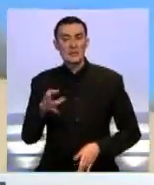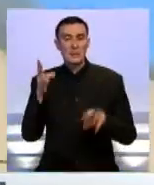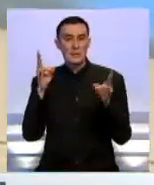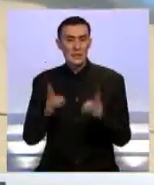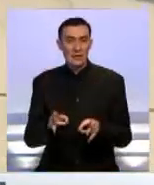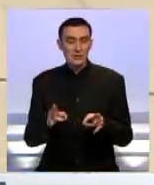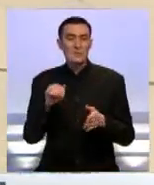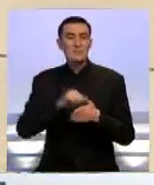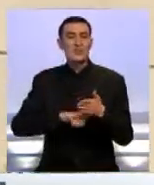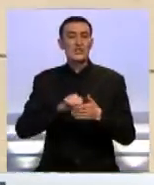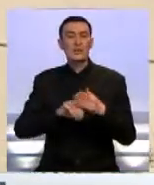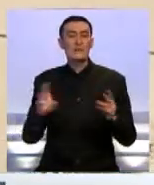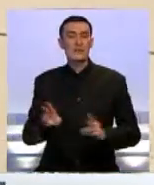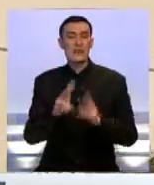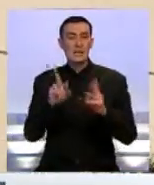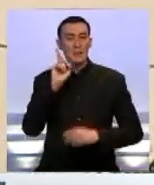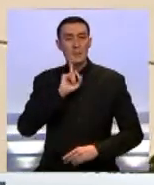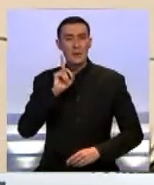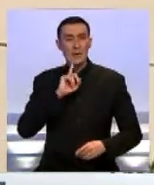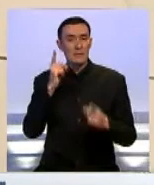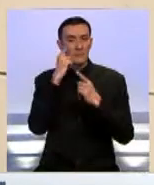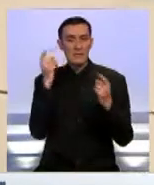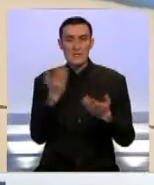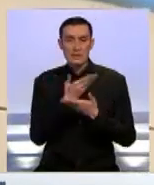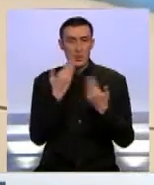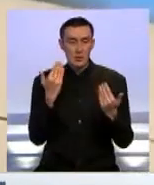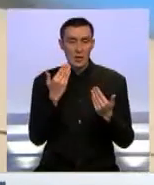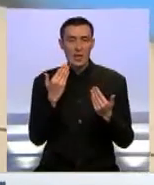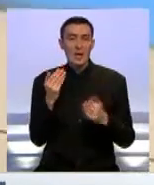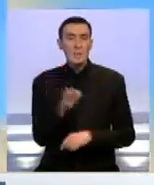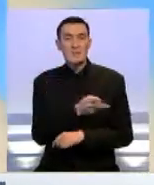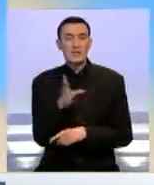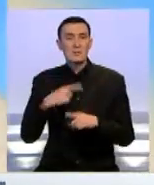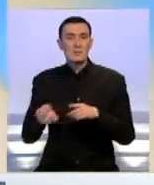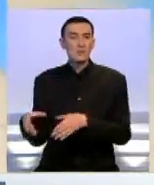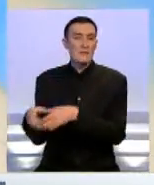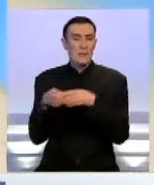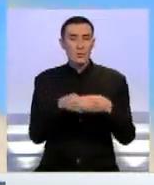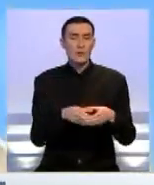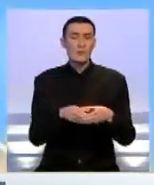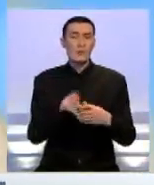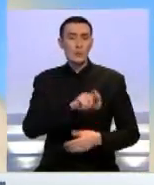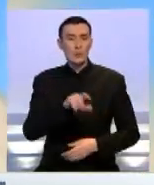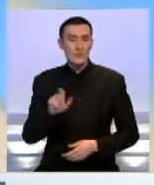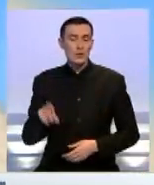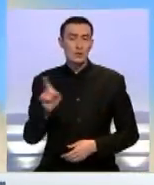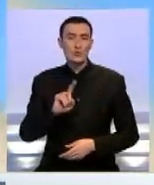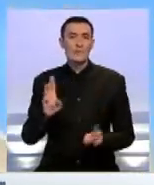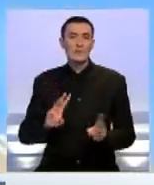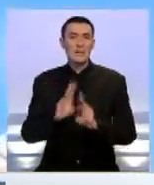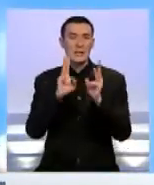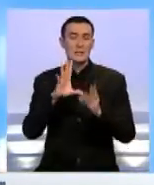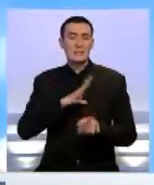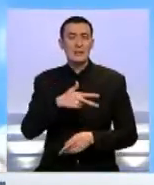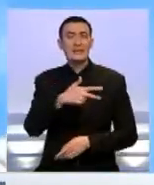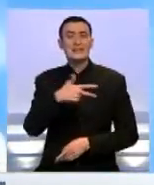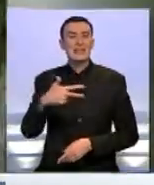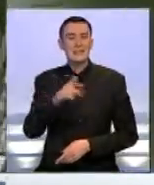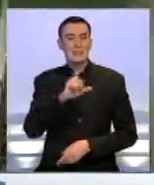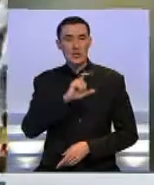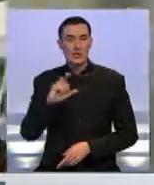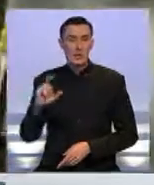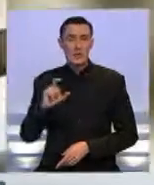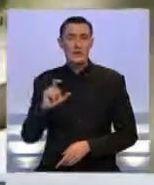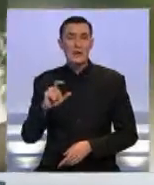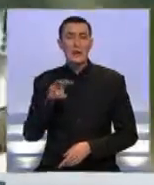и причинах возгорания пока не сообщается. Пожарным пришлось эвакуировать из здания людей. Известно, что возгорание произошло на третьем этаже